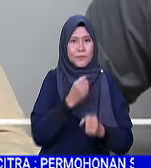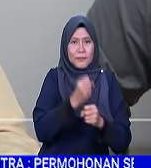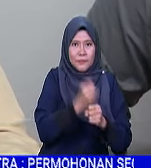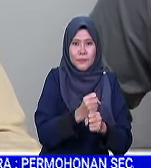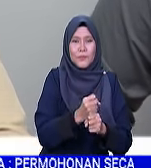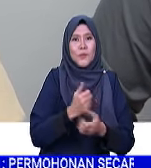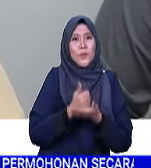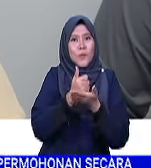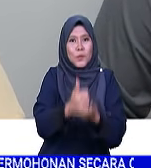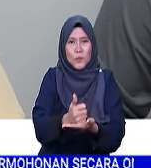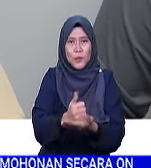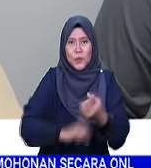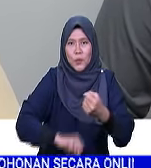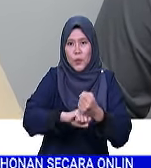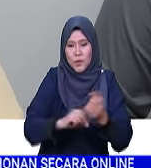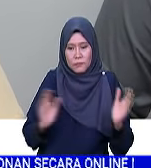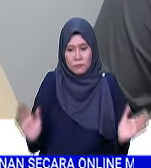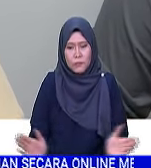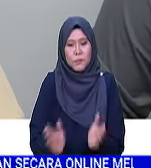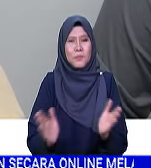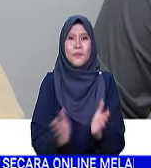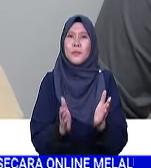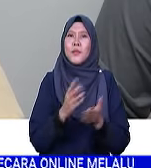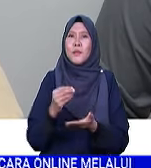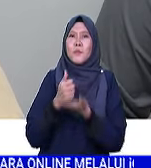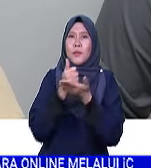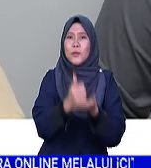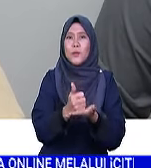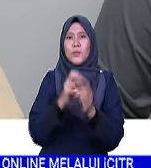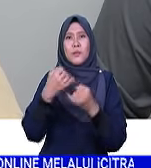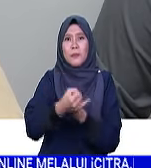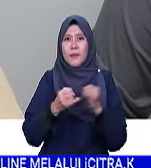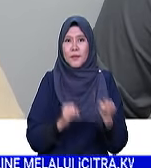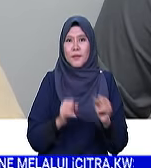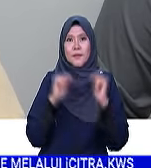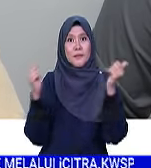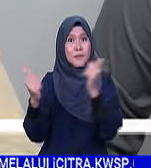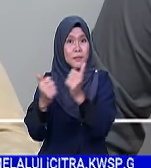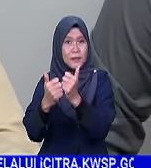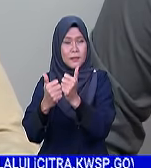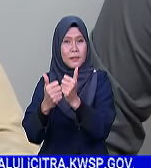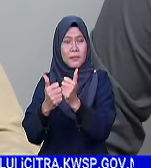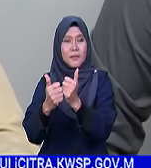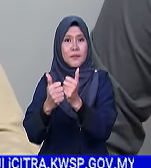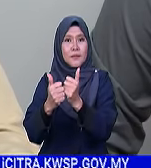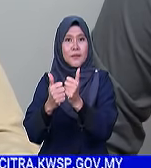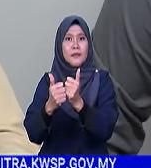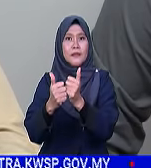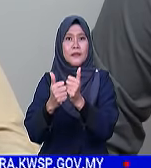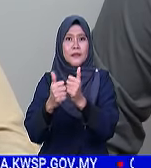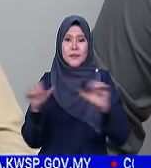untuk membantu, memberi sokongan moral dan juga membantu jabatan-jabatan dan juga agensi-agensi yang